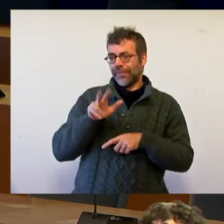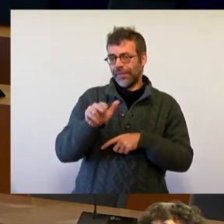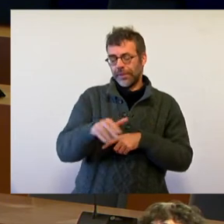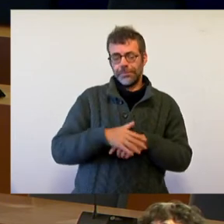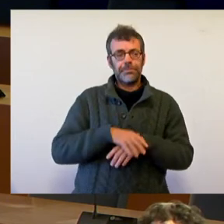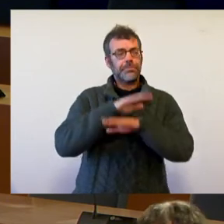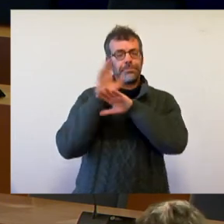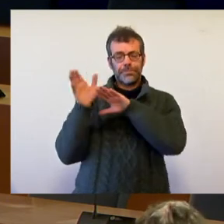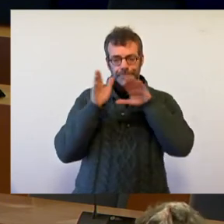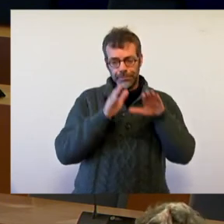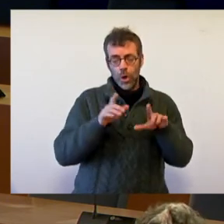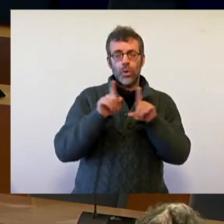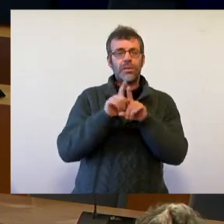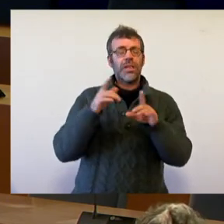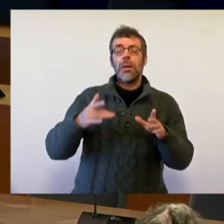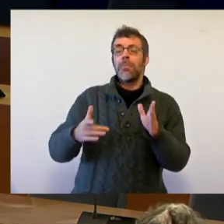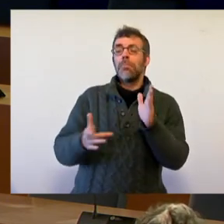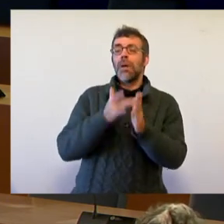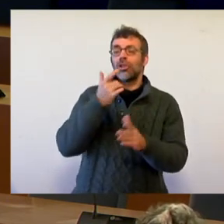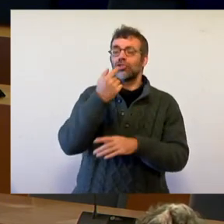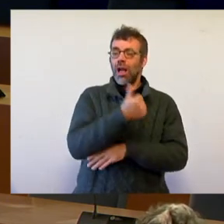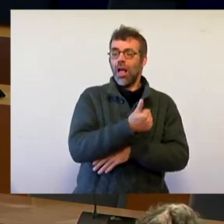vous écriviez page 1, il y aura de nouveau